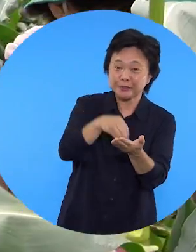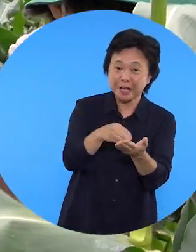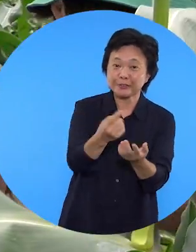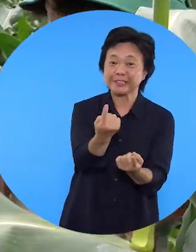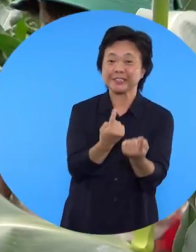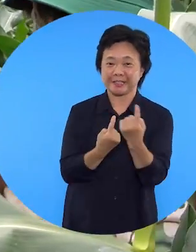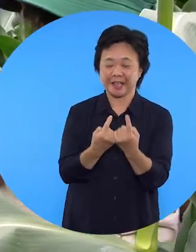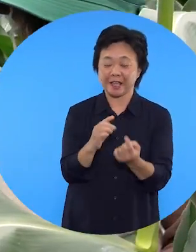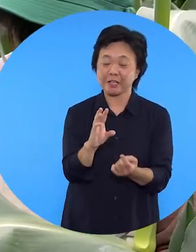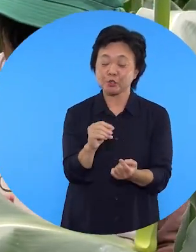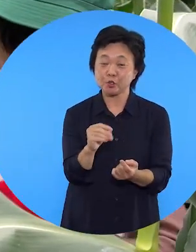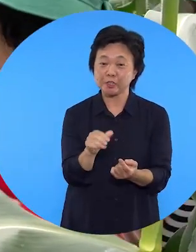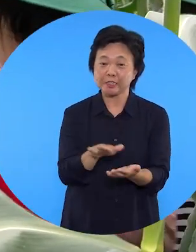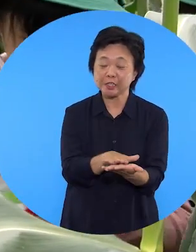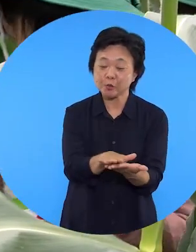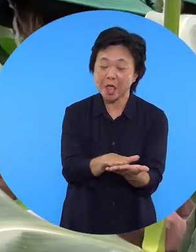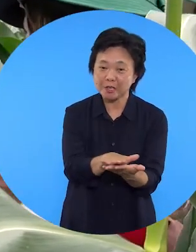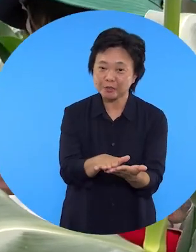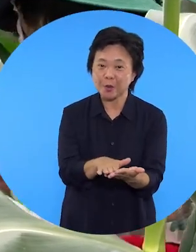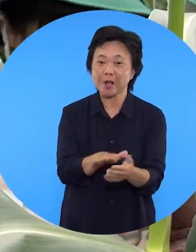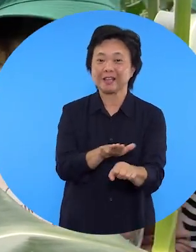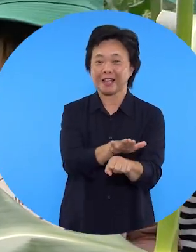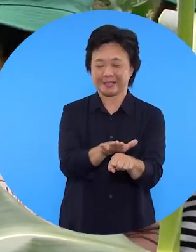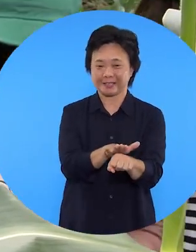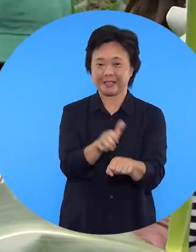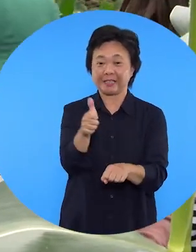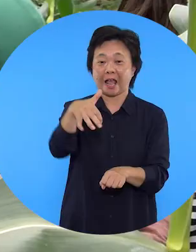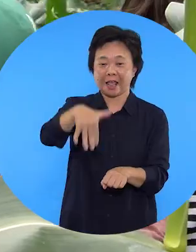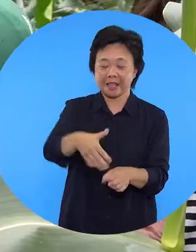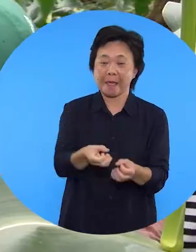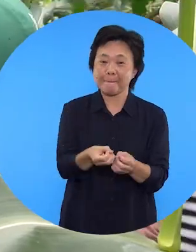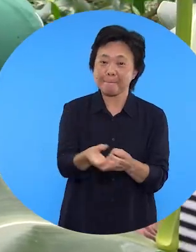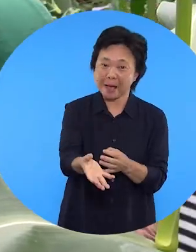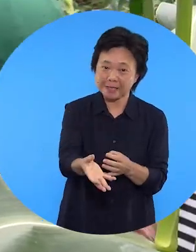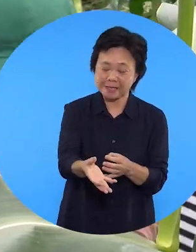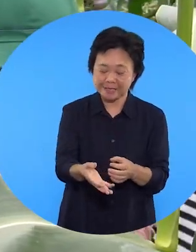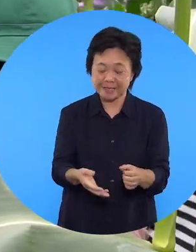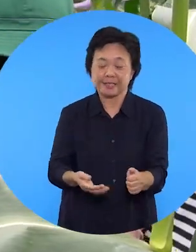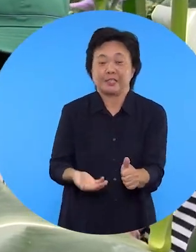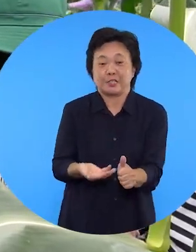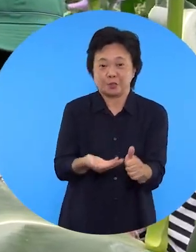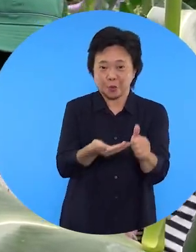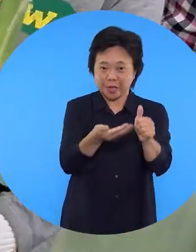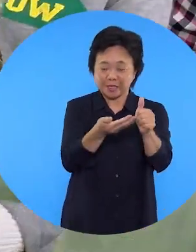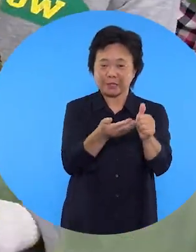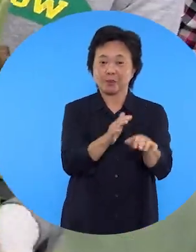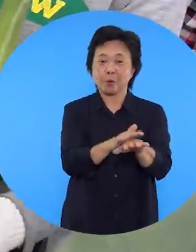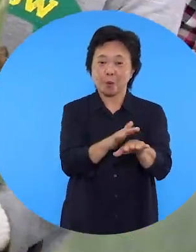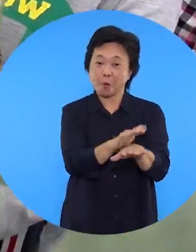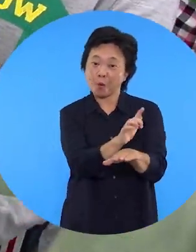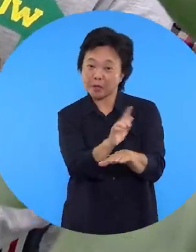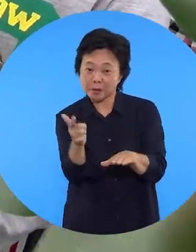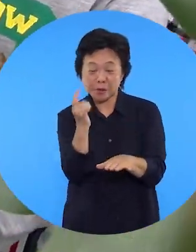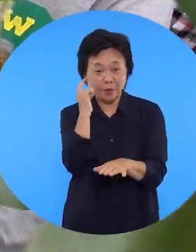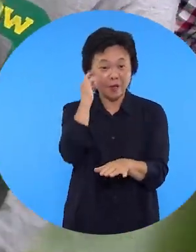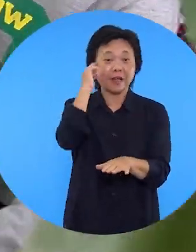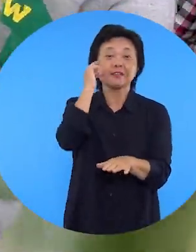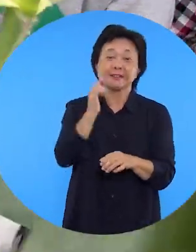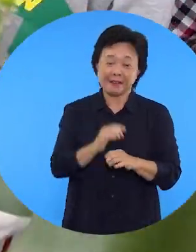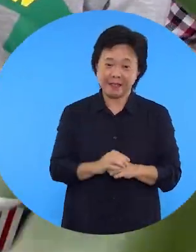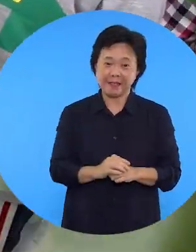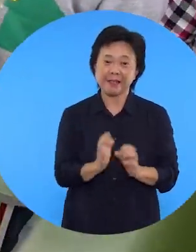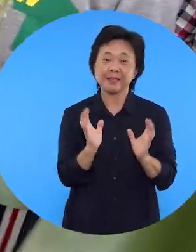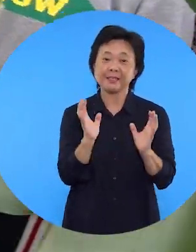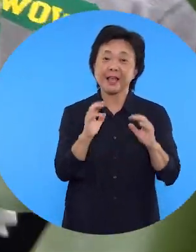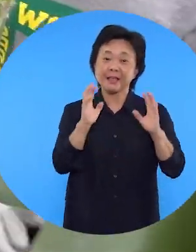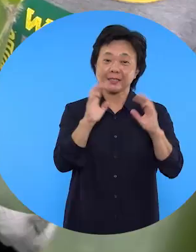土触れるというのが一番いいんですけども種まきだとかね曲げ木だとか収穫だとかまぁいろいろ感じていただいて